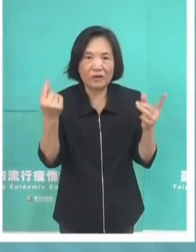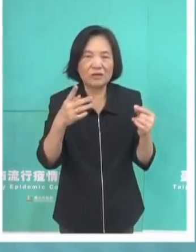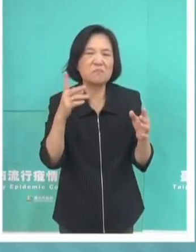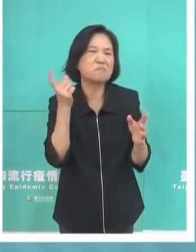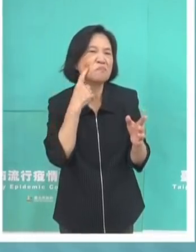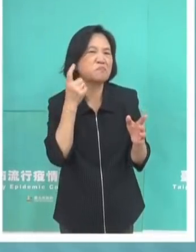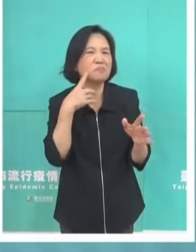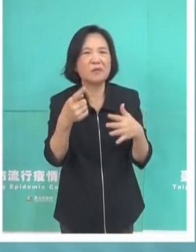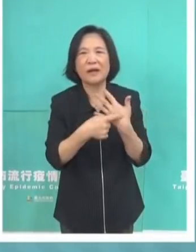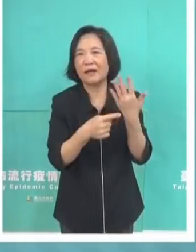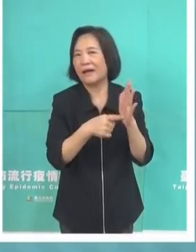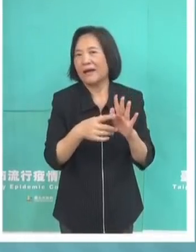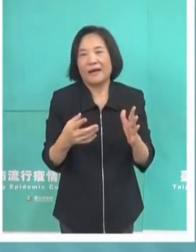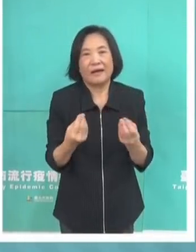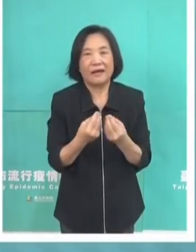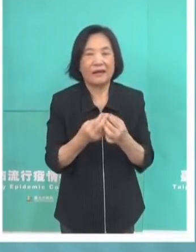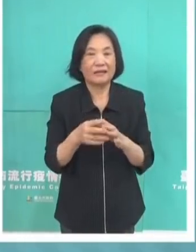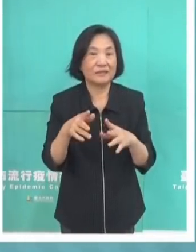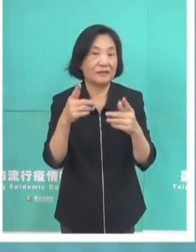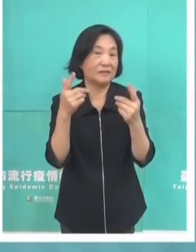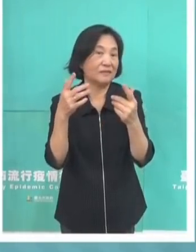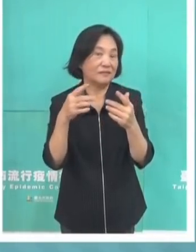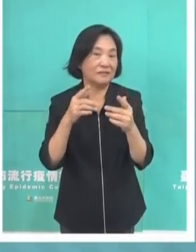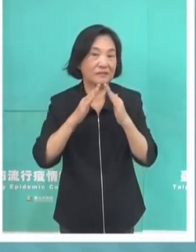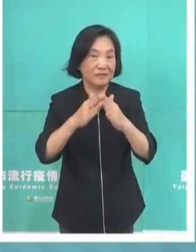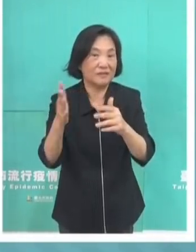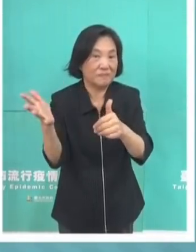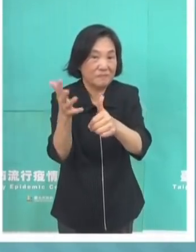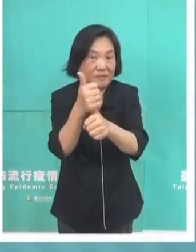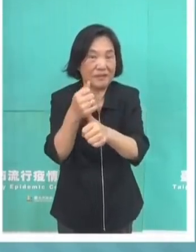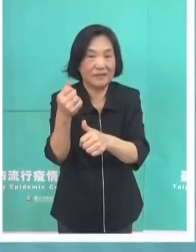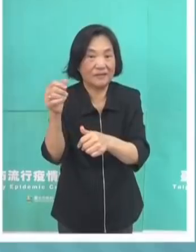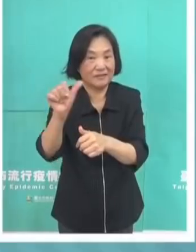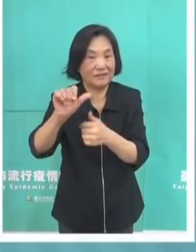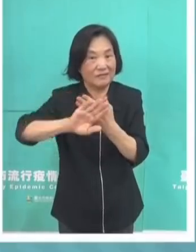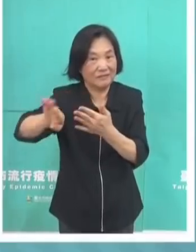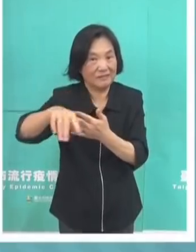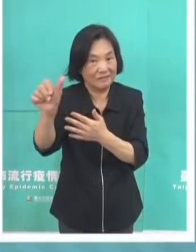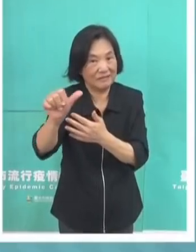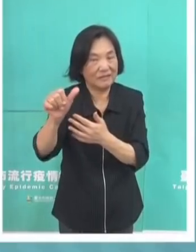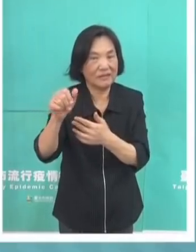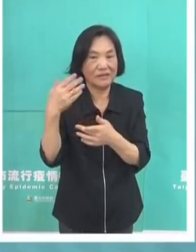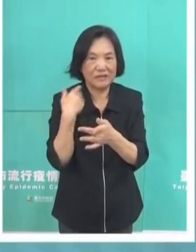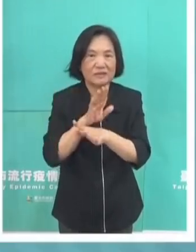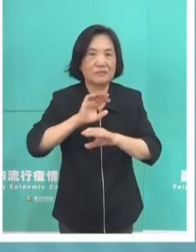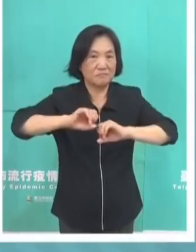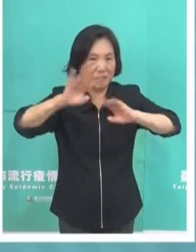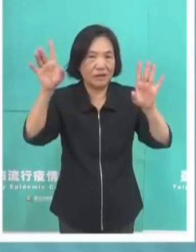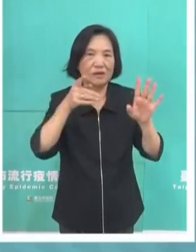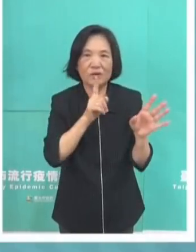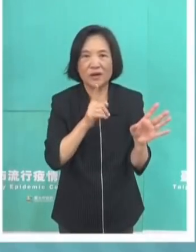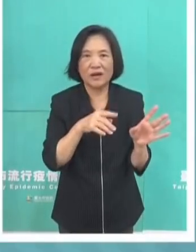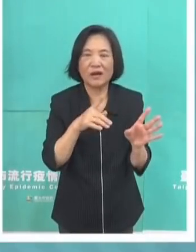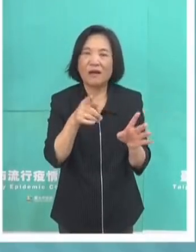假，可是现在包含北北基跟六都，其实好像各都的市长都已经提前宣布